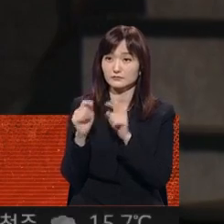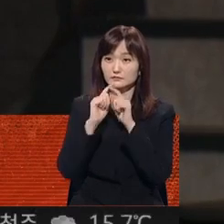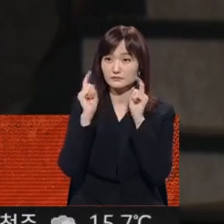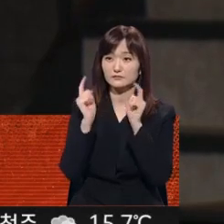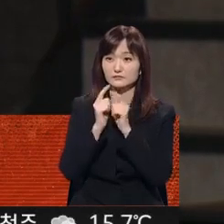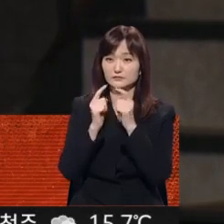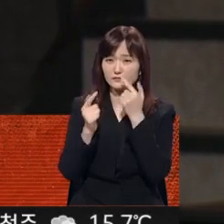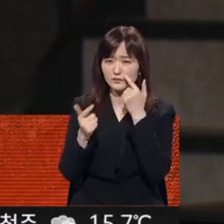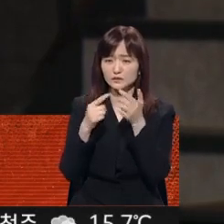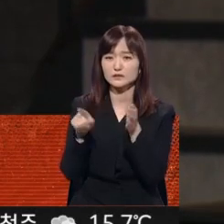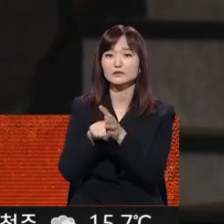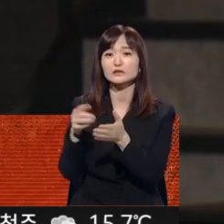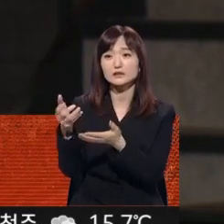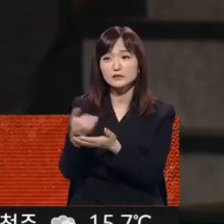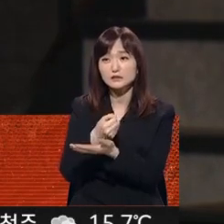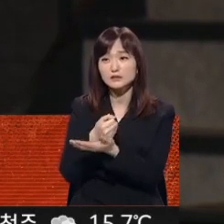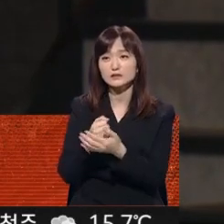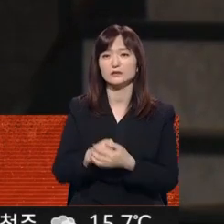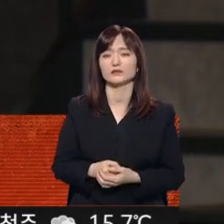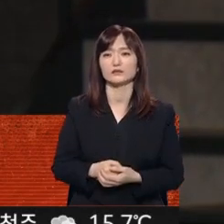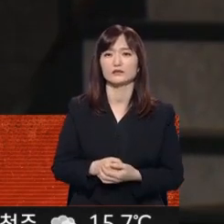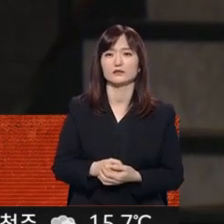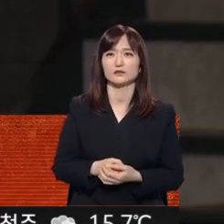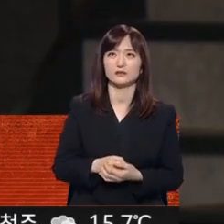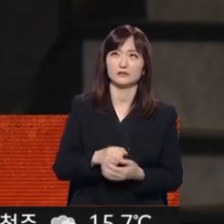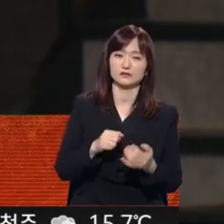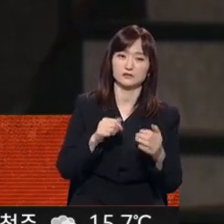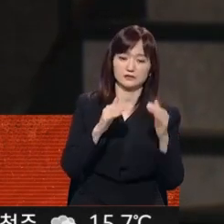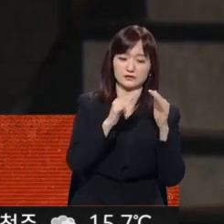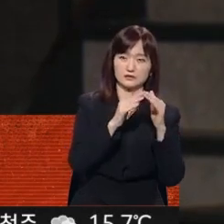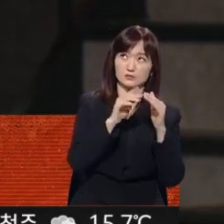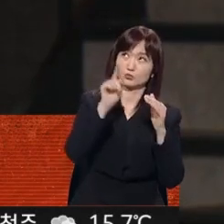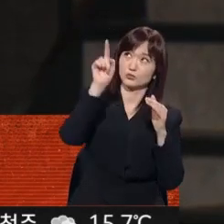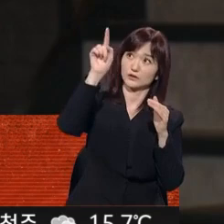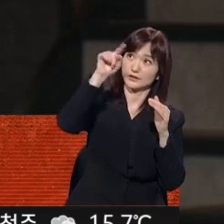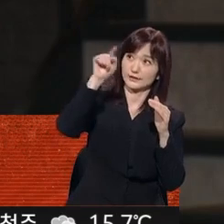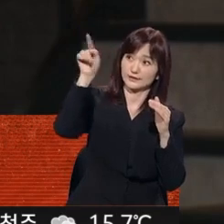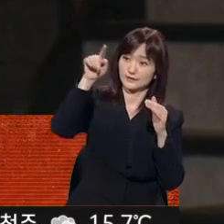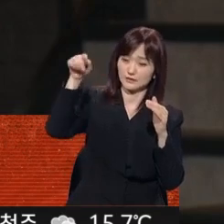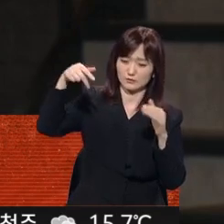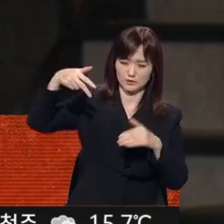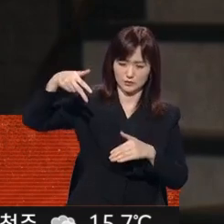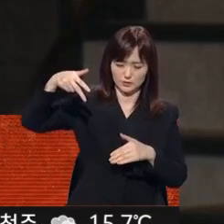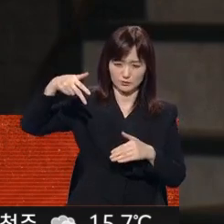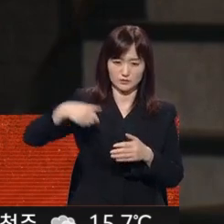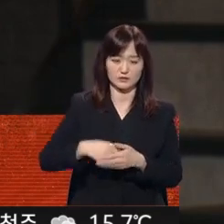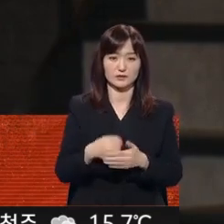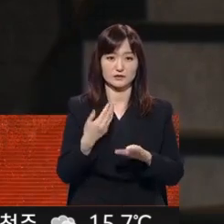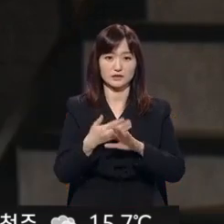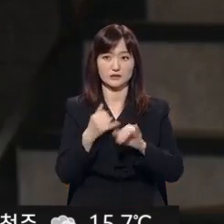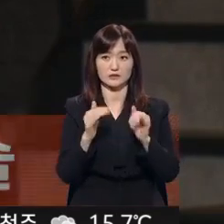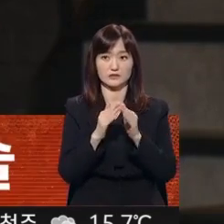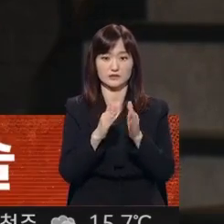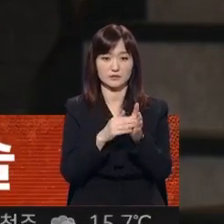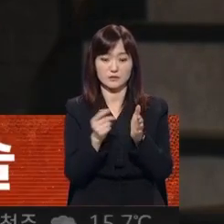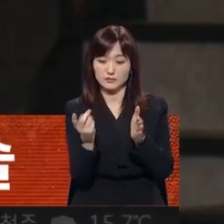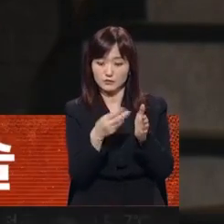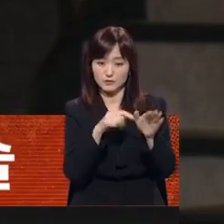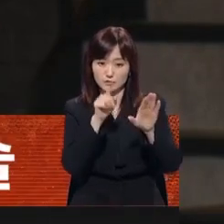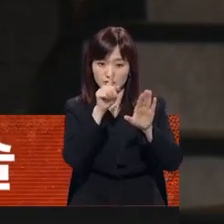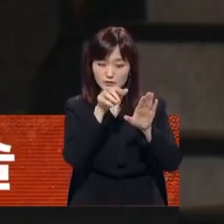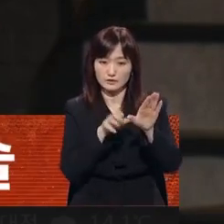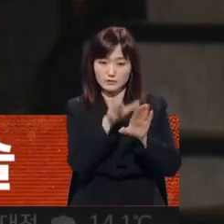확신을 갖고 있고요 거기에다가 뭐 x 표시를 했다거나 소변에 뿌린다거나 남의 집 비번을 부르고 들어가는 저는